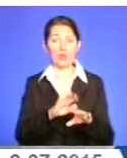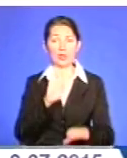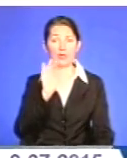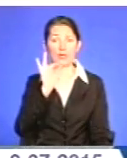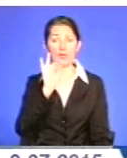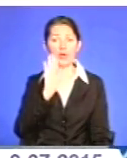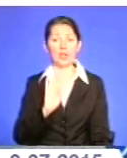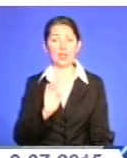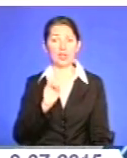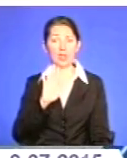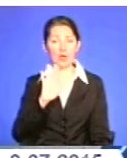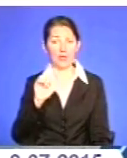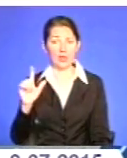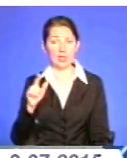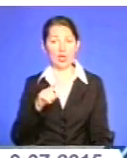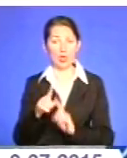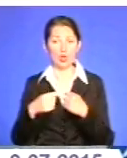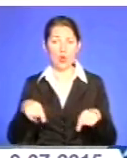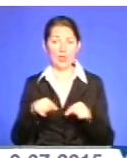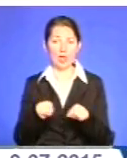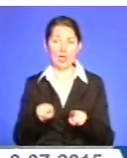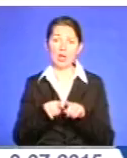Вишневецькій зоні. Ну, так склалося історично, що в нас є